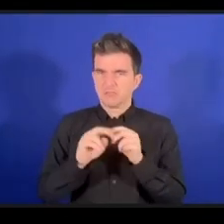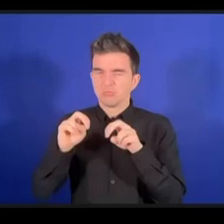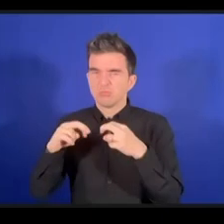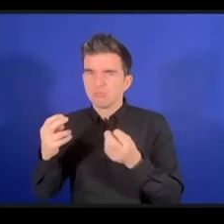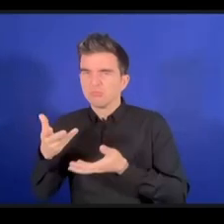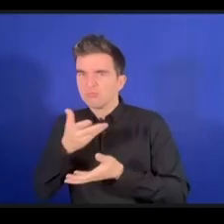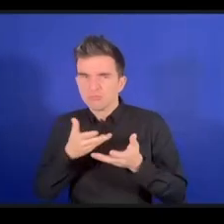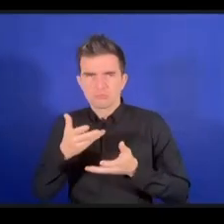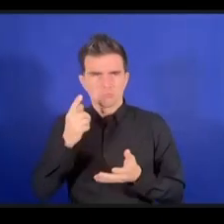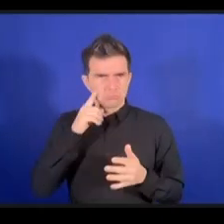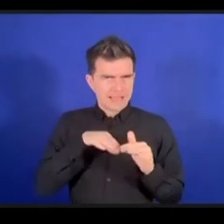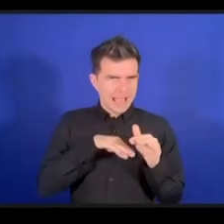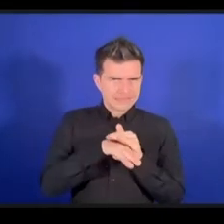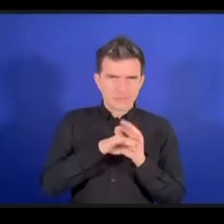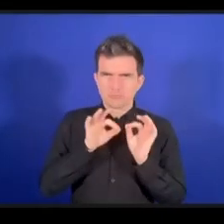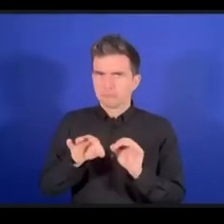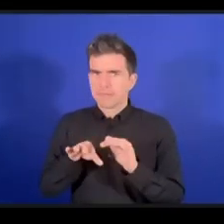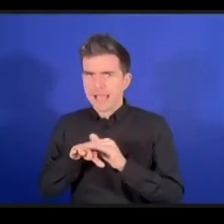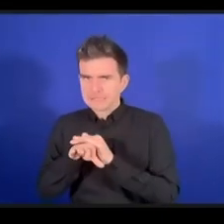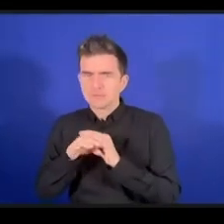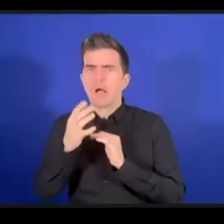同时呢给出一些建议，